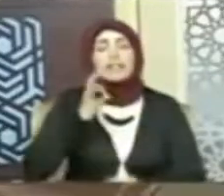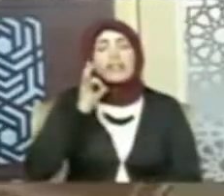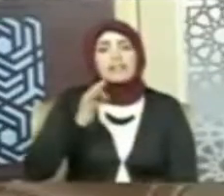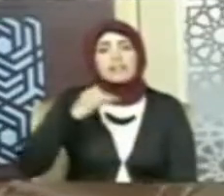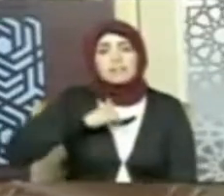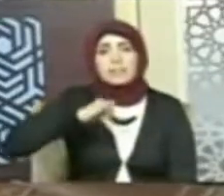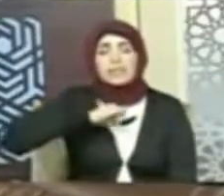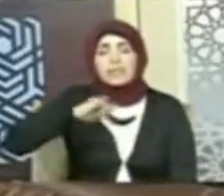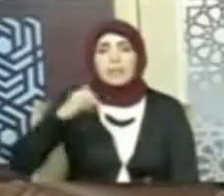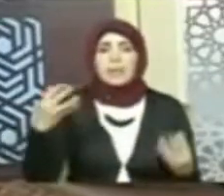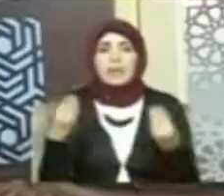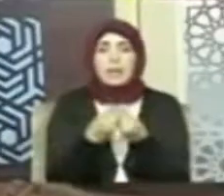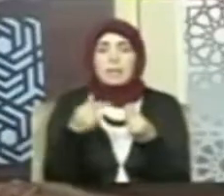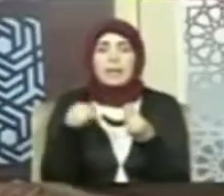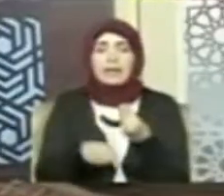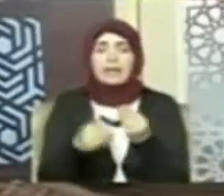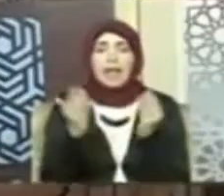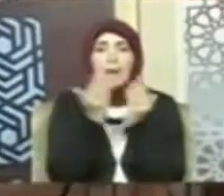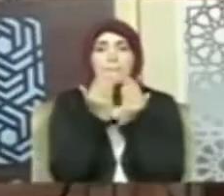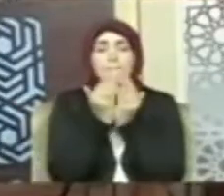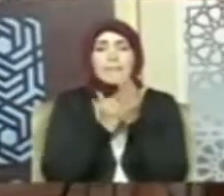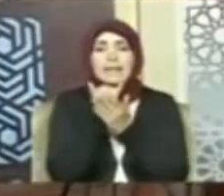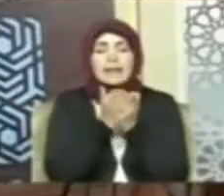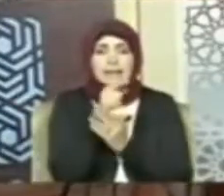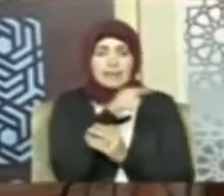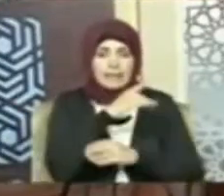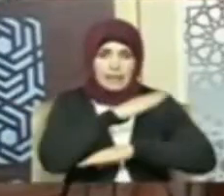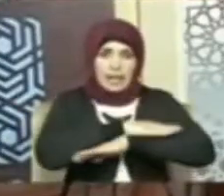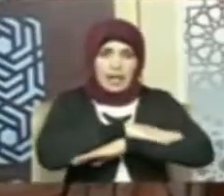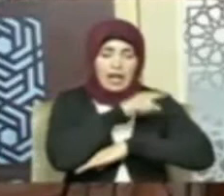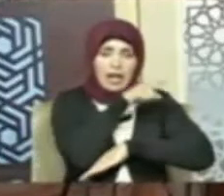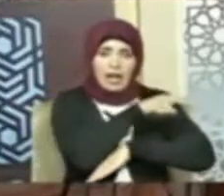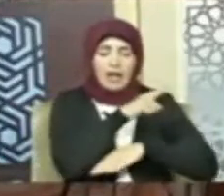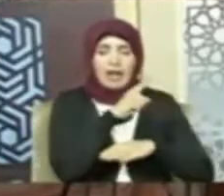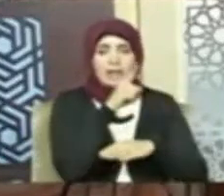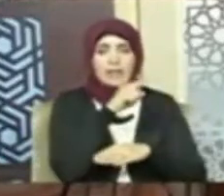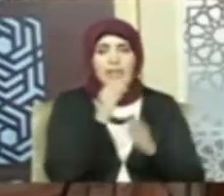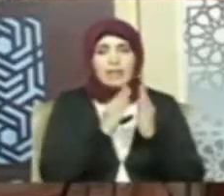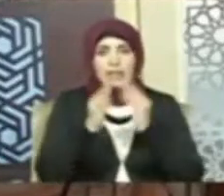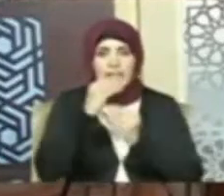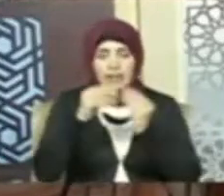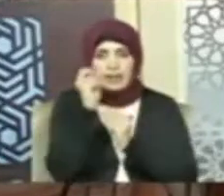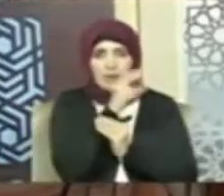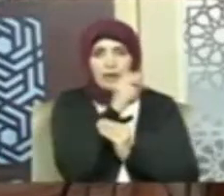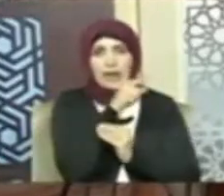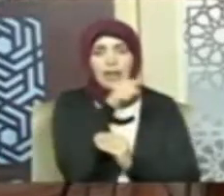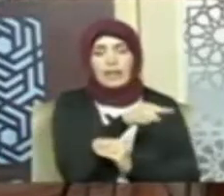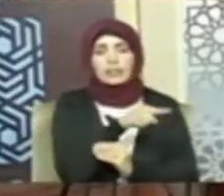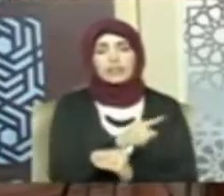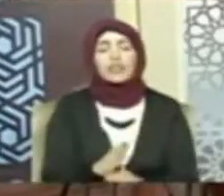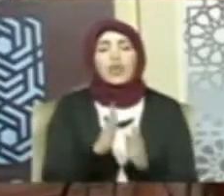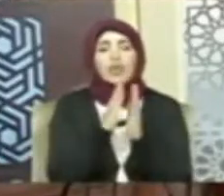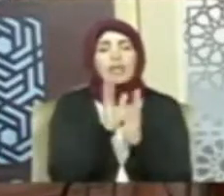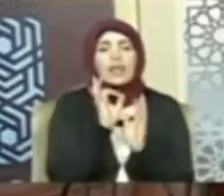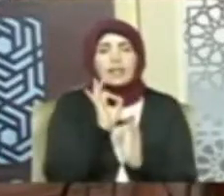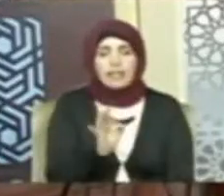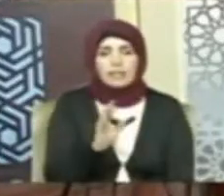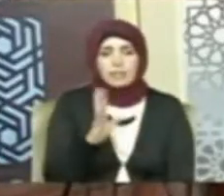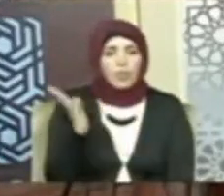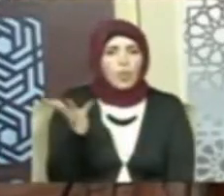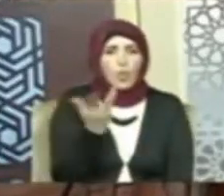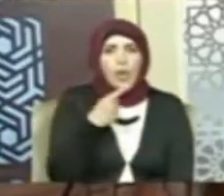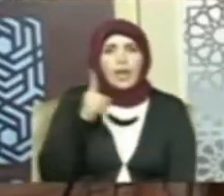معنا من مدرسة الحج: قضية التسليم المطلق لله،